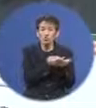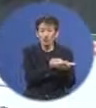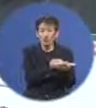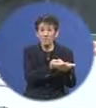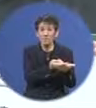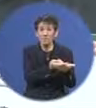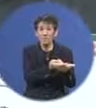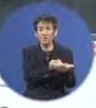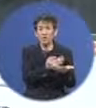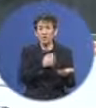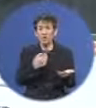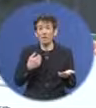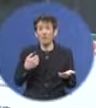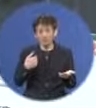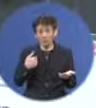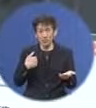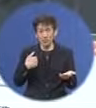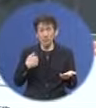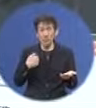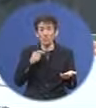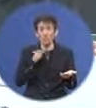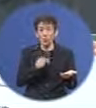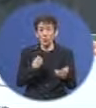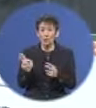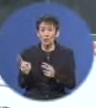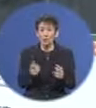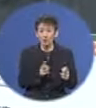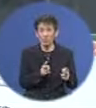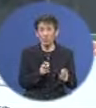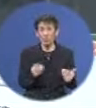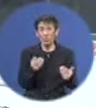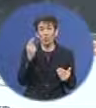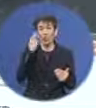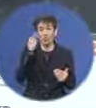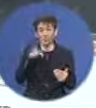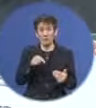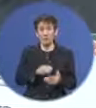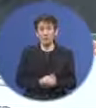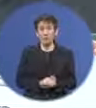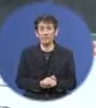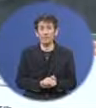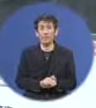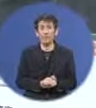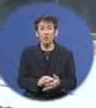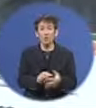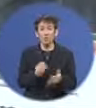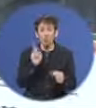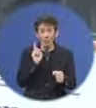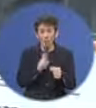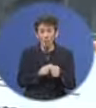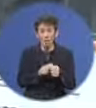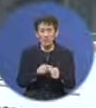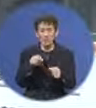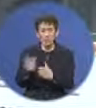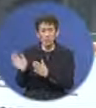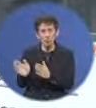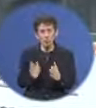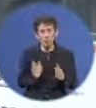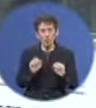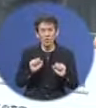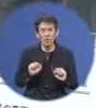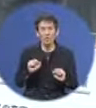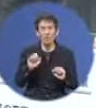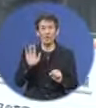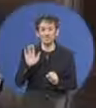ただくということが できるといいわけですね。でそのため その仕掛けをね、はい、県でやっておくということなん